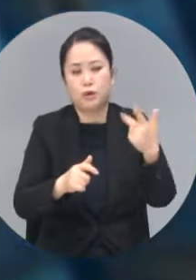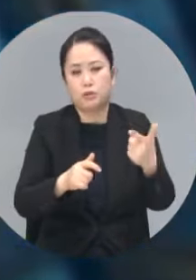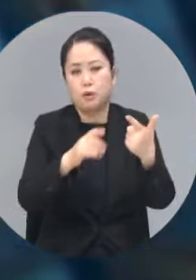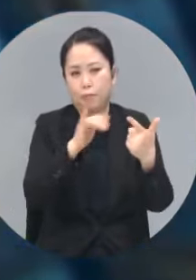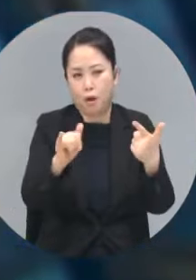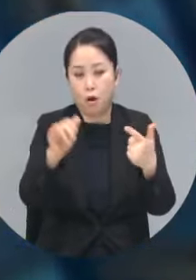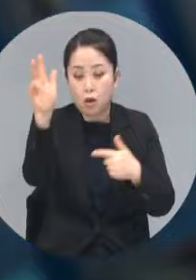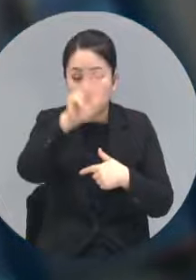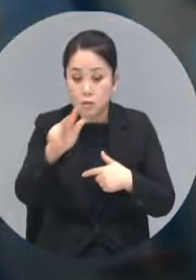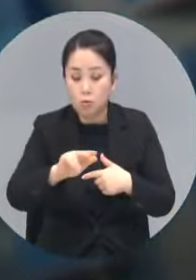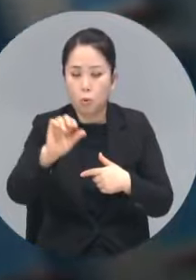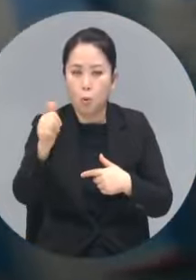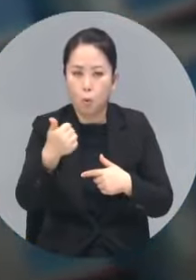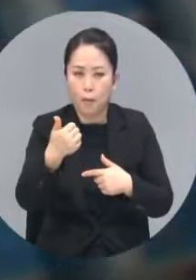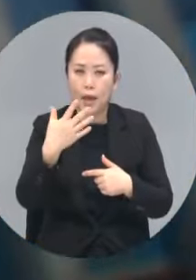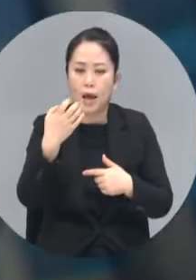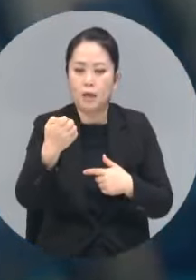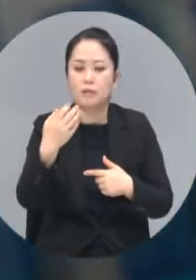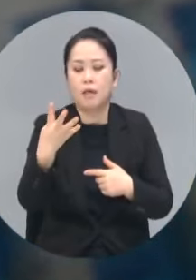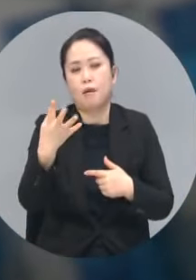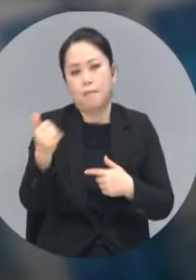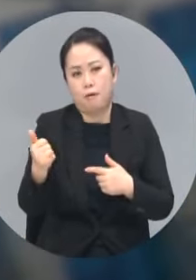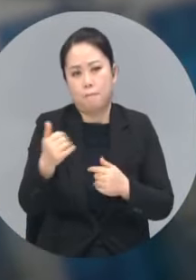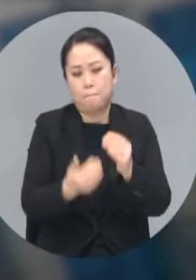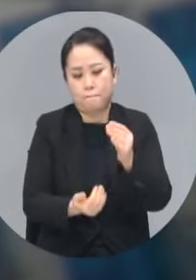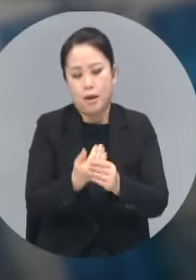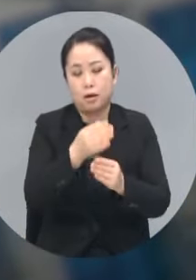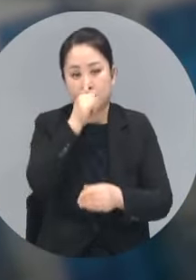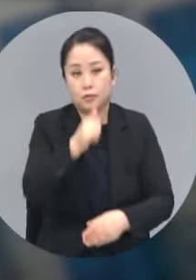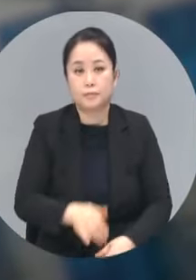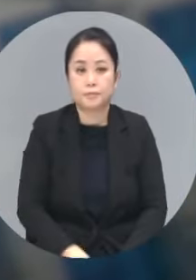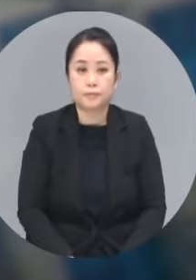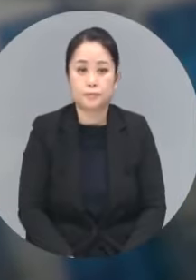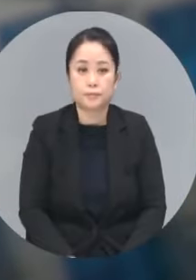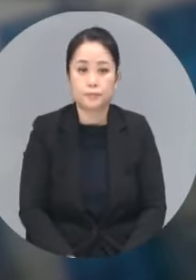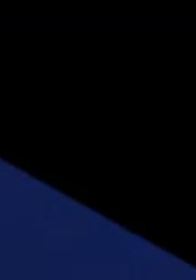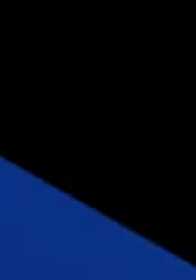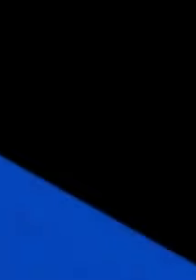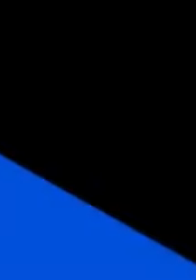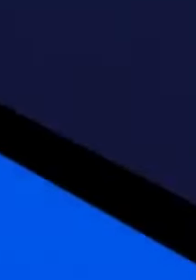전국에선 54명에 이릅니다 MBC 뉴스 조민